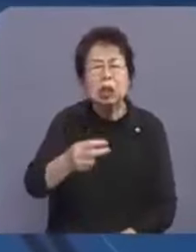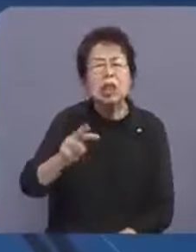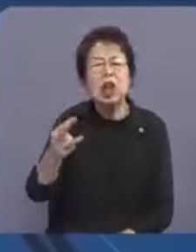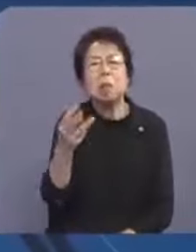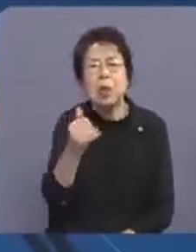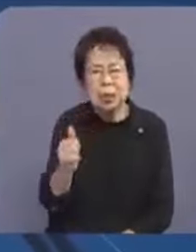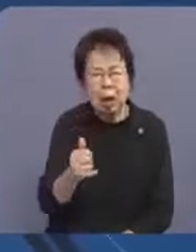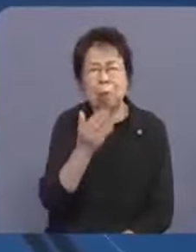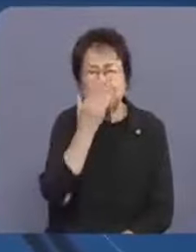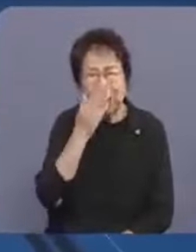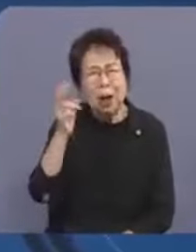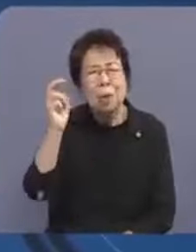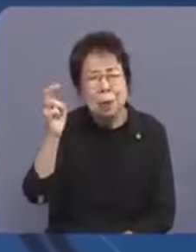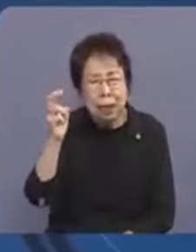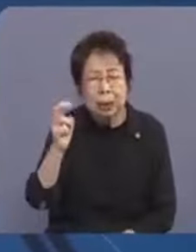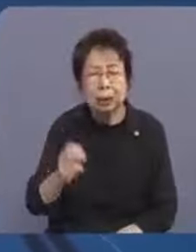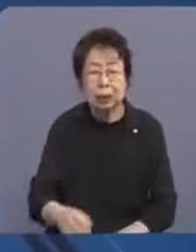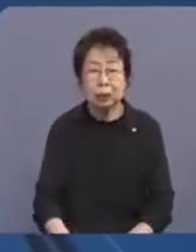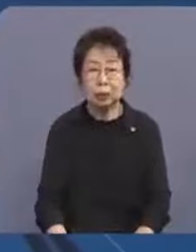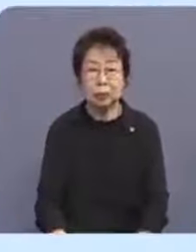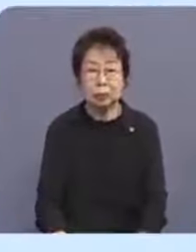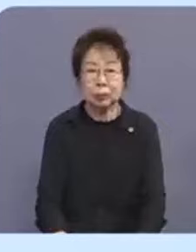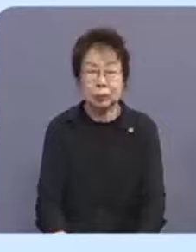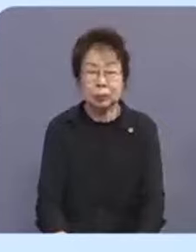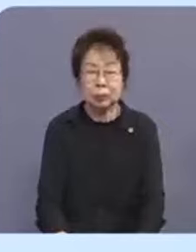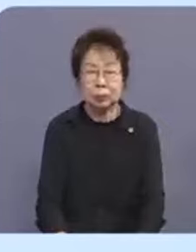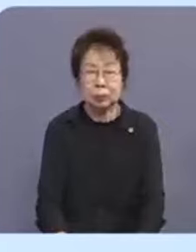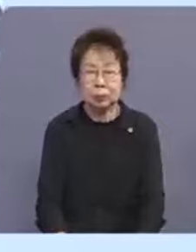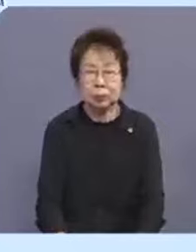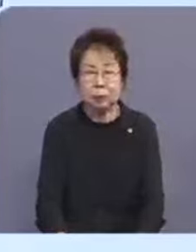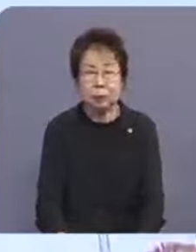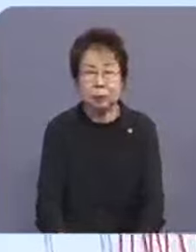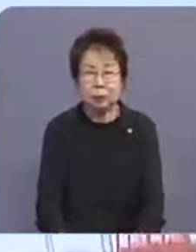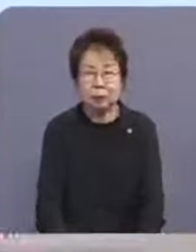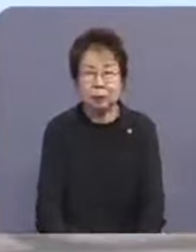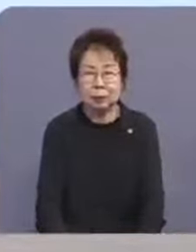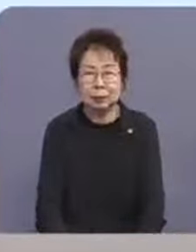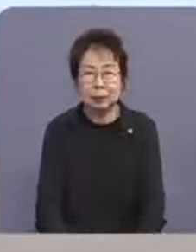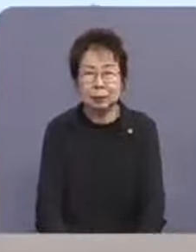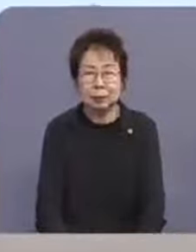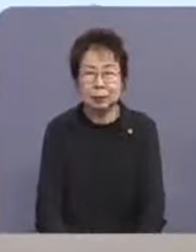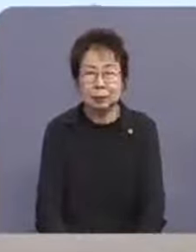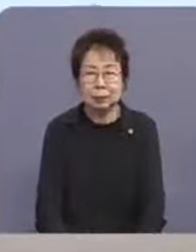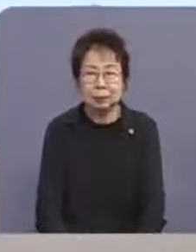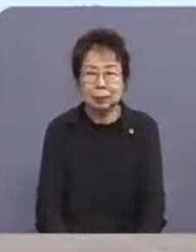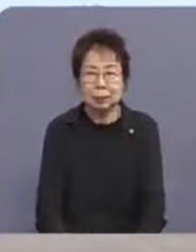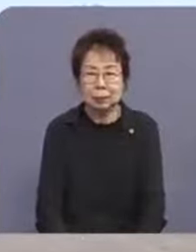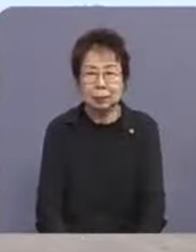2,300명에 이를 것으로 예측하고 있습니다. KBS 뉴스 최재훈입니다.